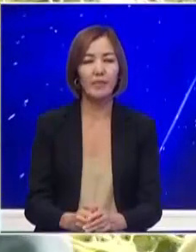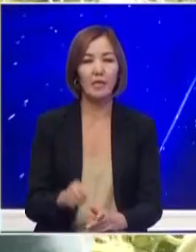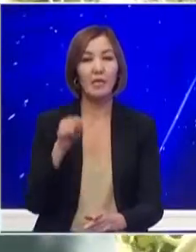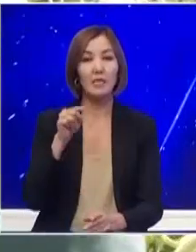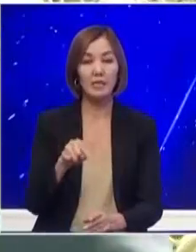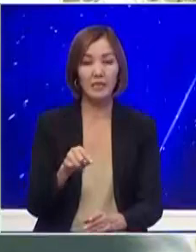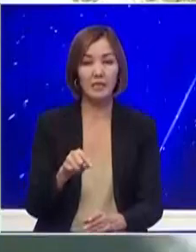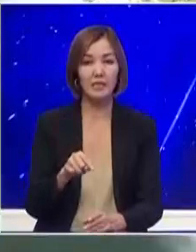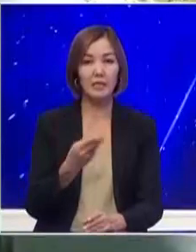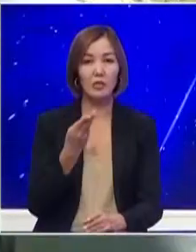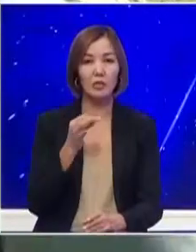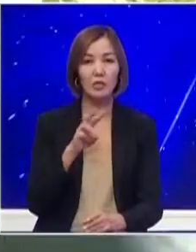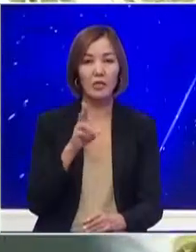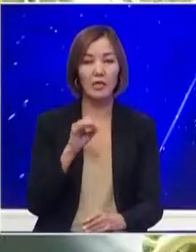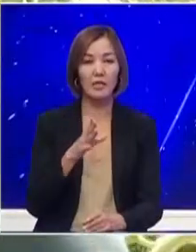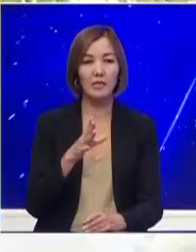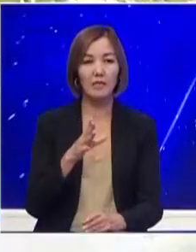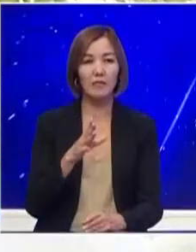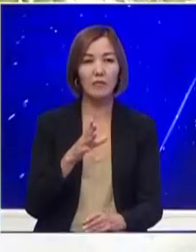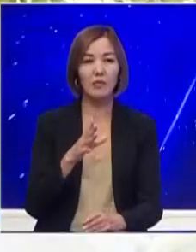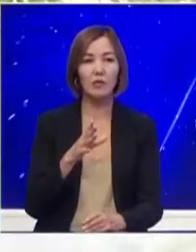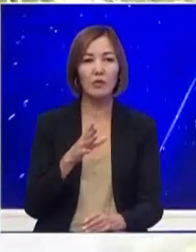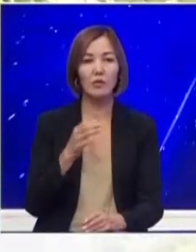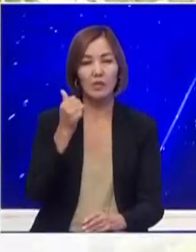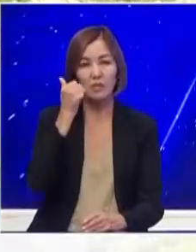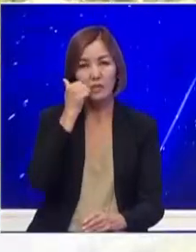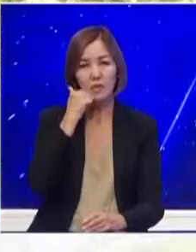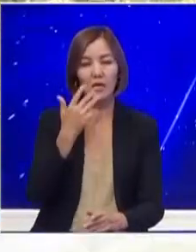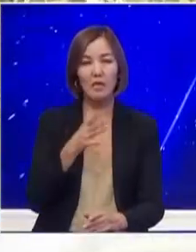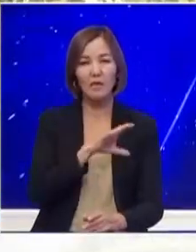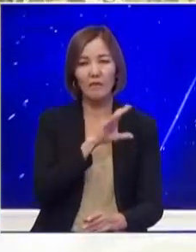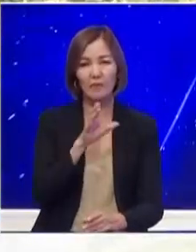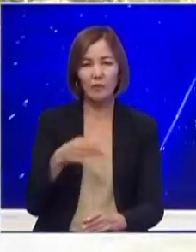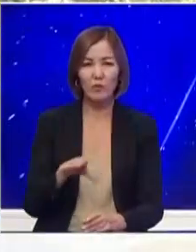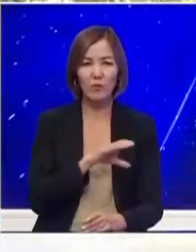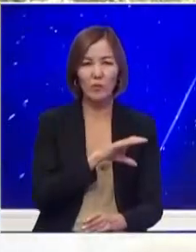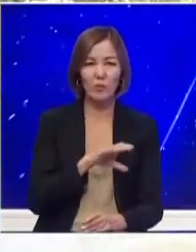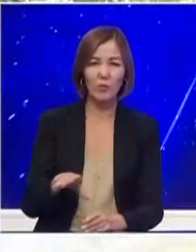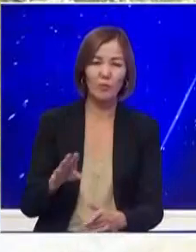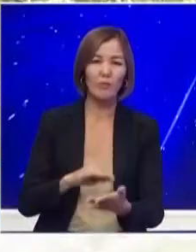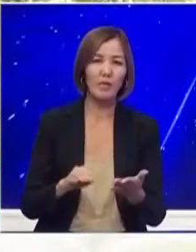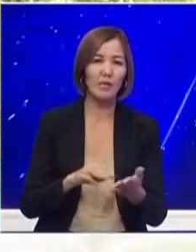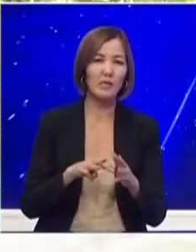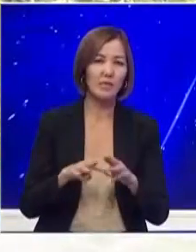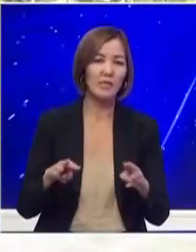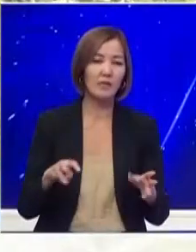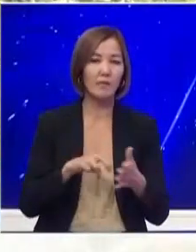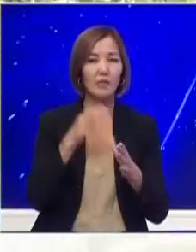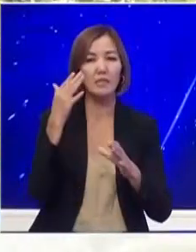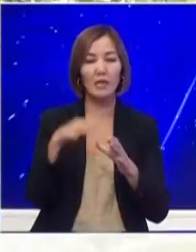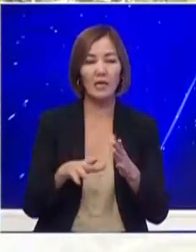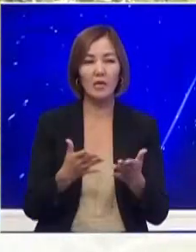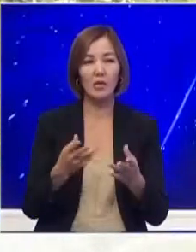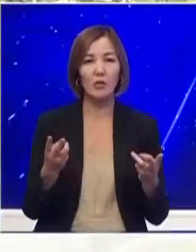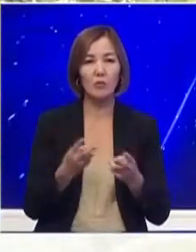Здесь, в Шенгельдинском сельском округе, настолько изношены растительные сети. В свое время мы писали в министерство письмо о том, что растительные